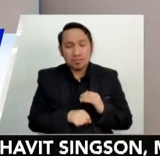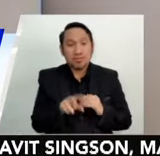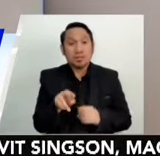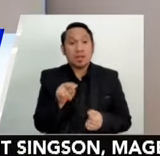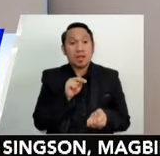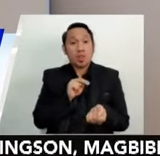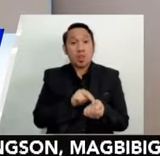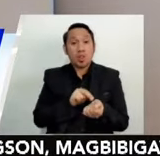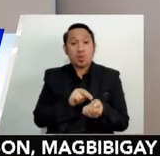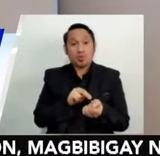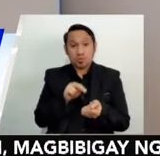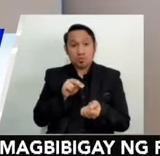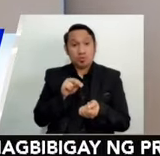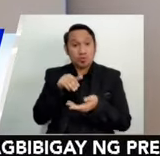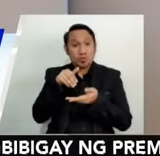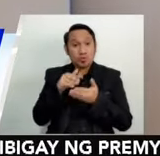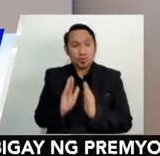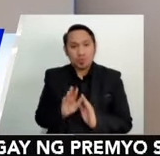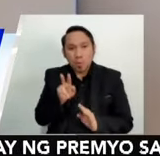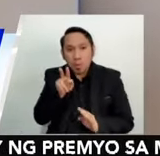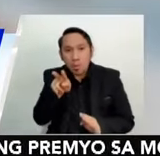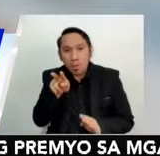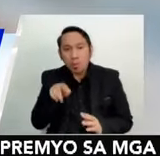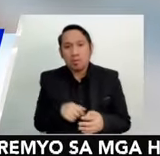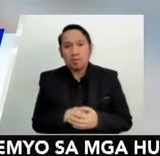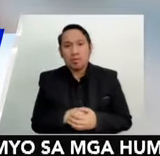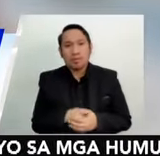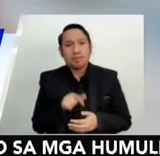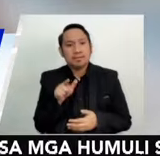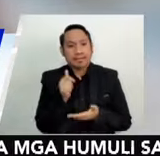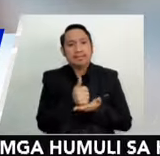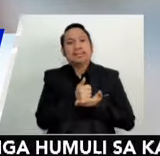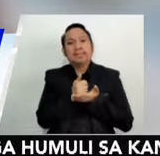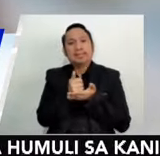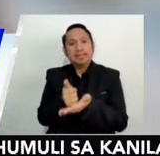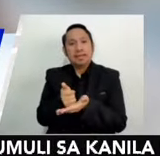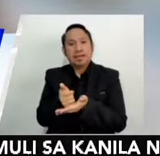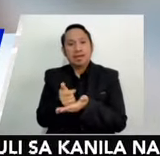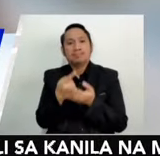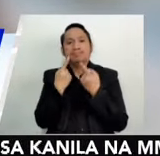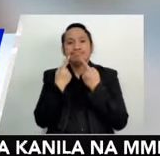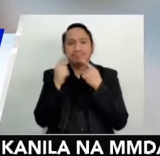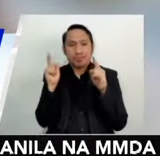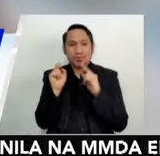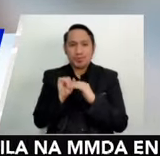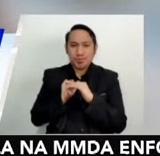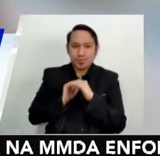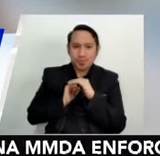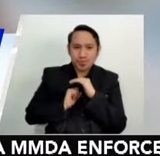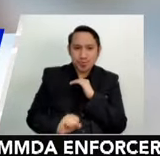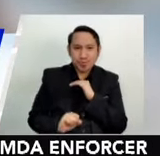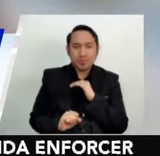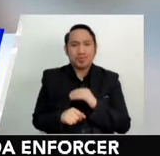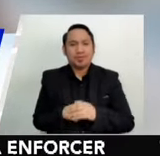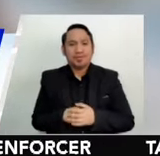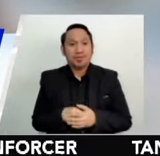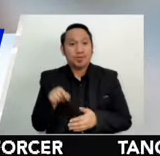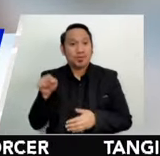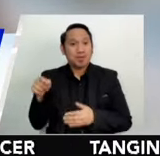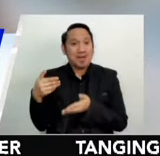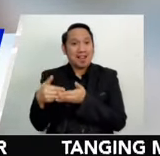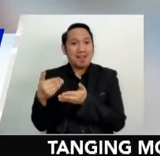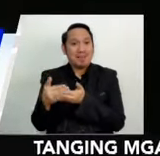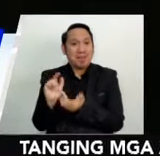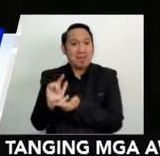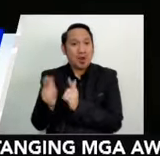student na si Kay Alcantara. Sa tulong ni Kay, naisilang ang bata sa loob ng kalapit na laundry shop. Rumispondi rin ang mga